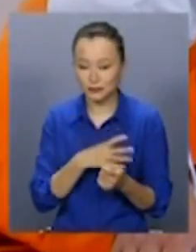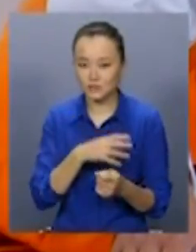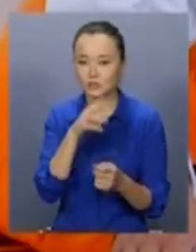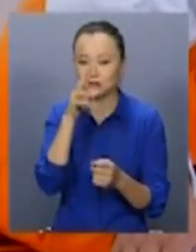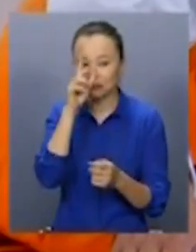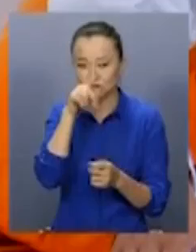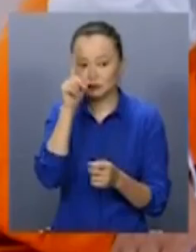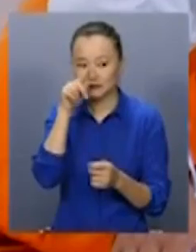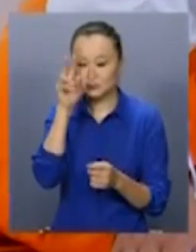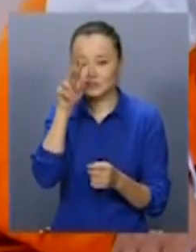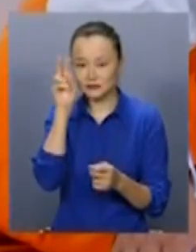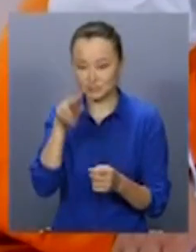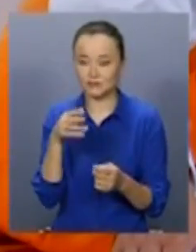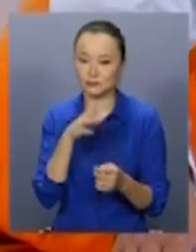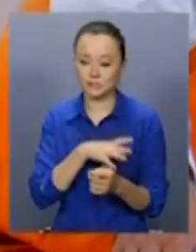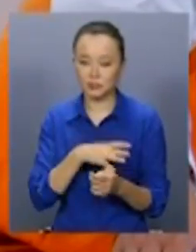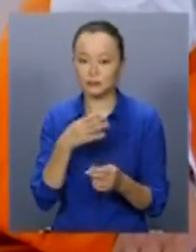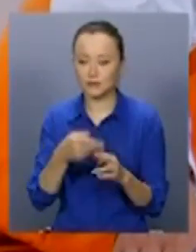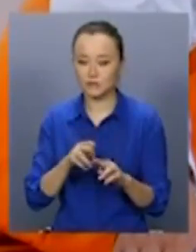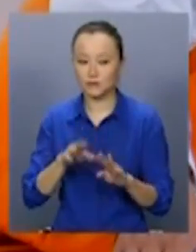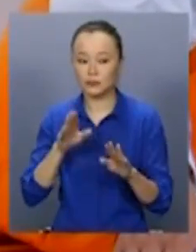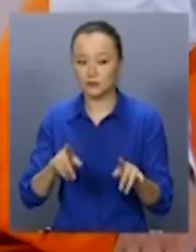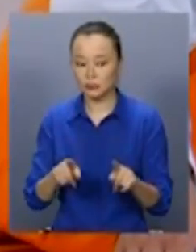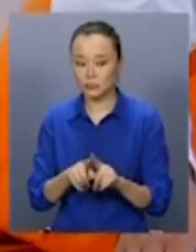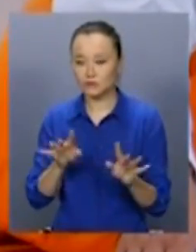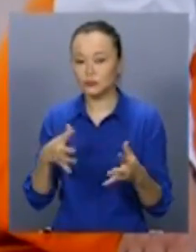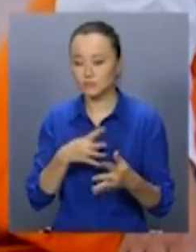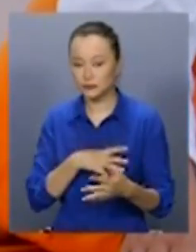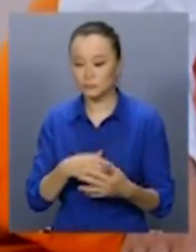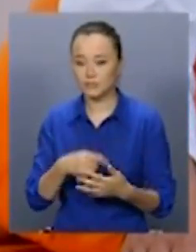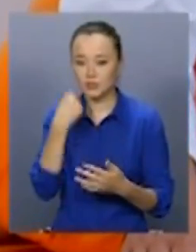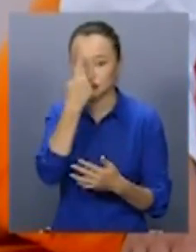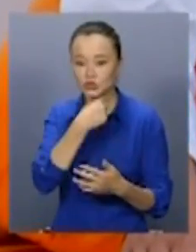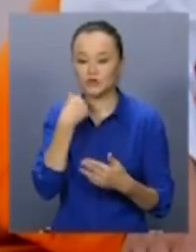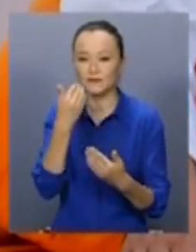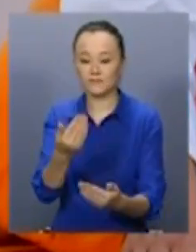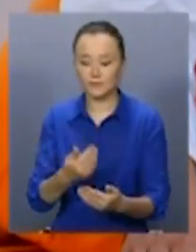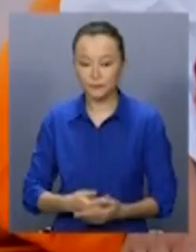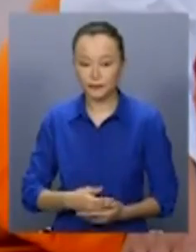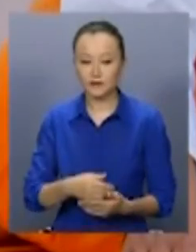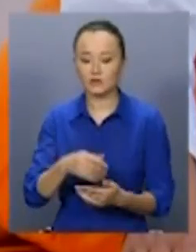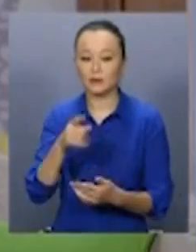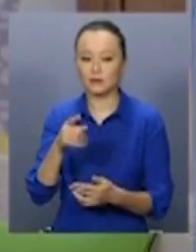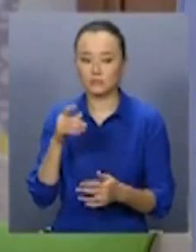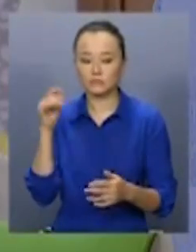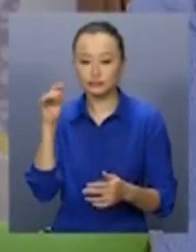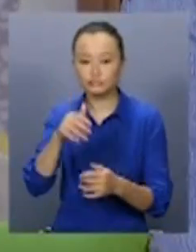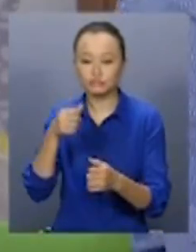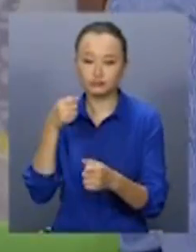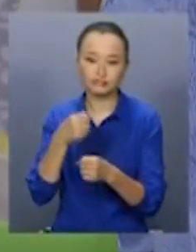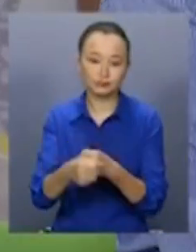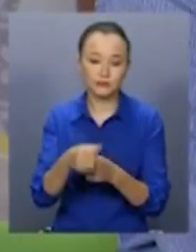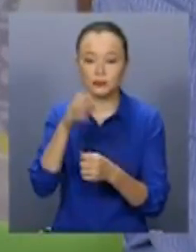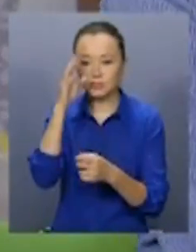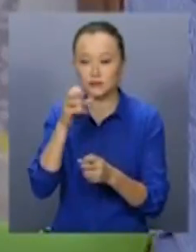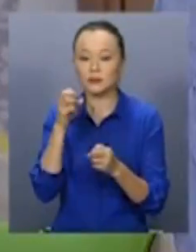білген секілді, әріп білген секілді ғой. Сондай ғана жағдай болған. Ал енді сіз жеке өзіңізге тиісіп, қол жүгірткен жігіттерді